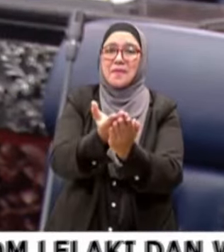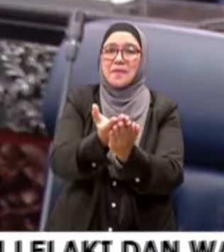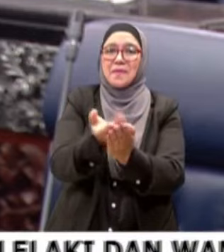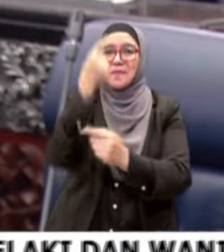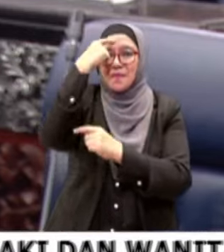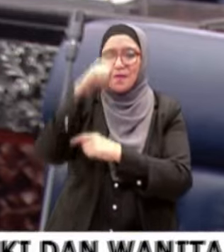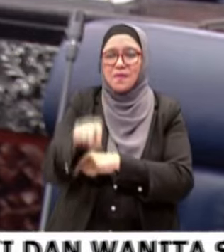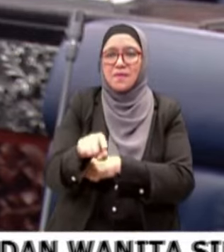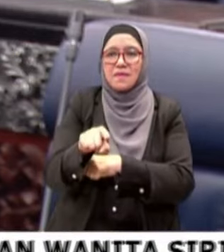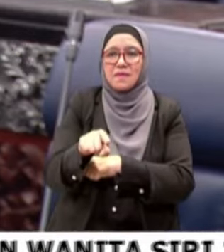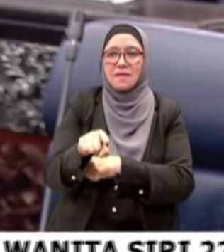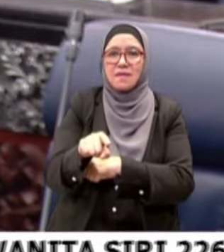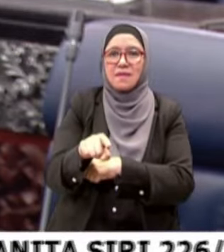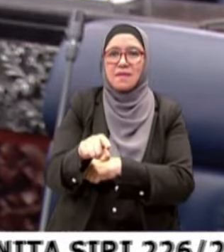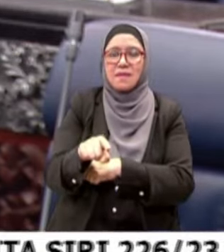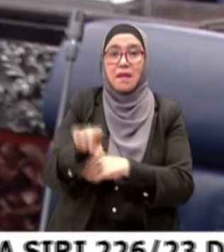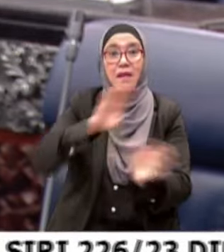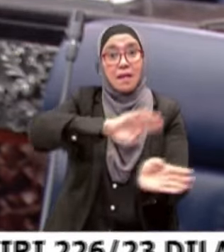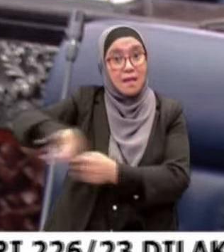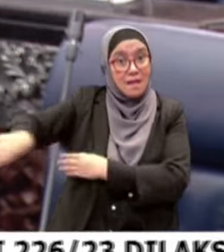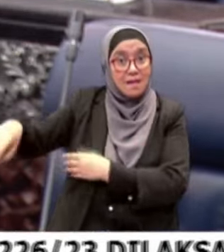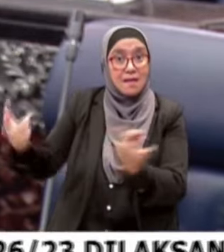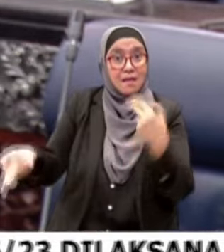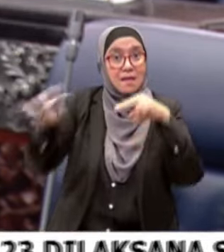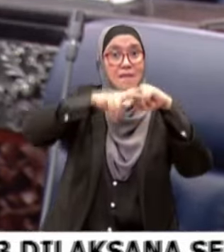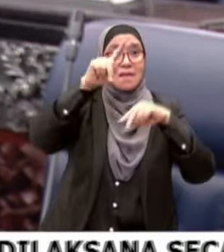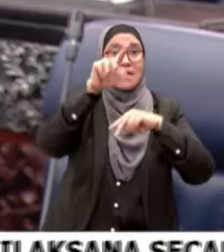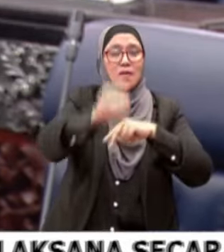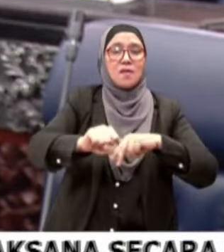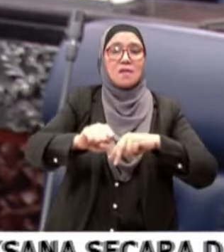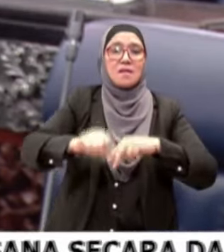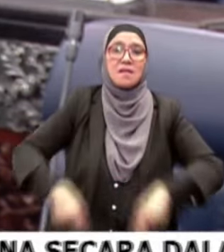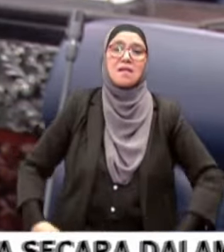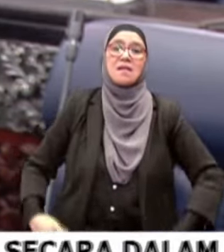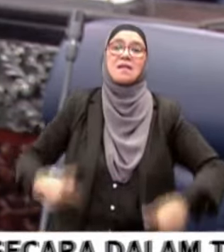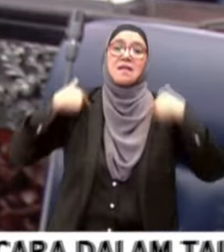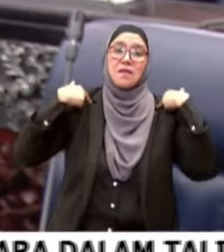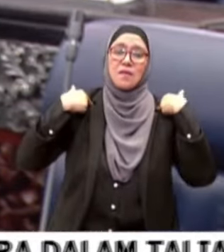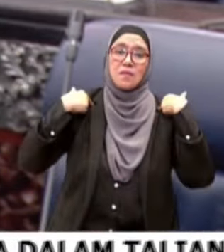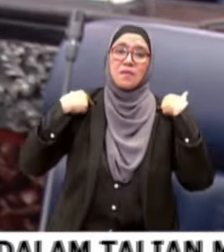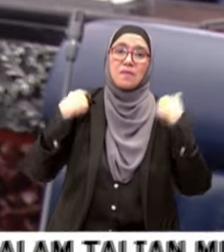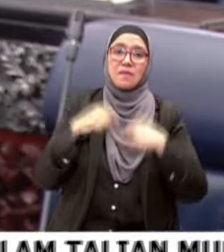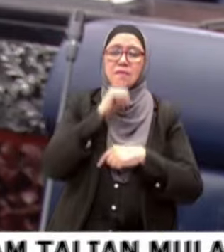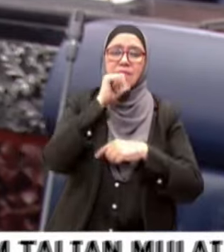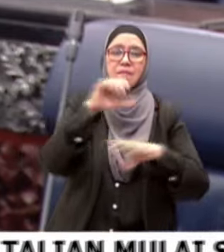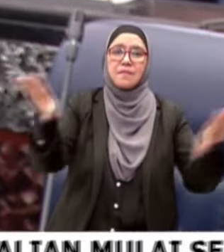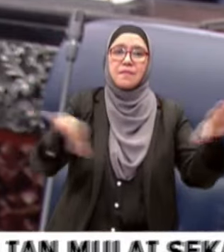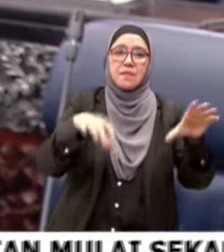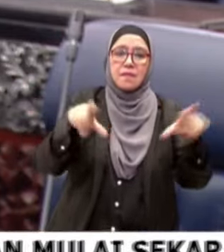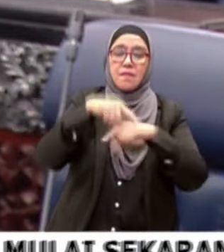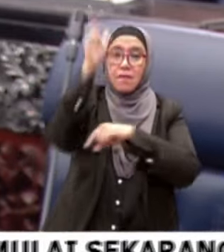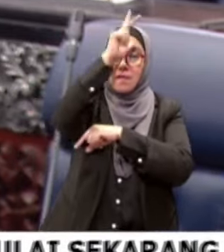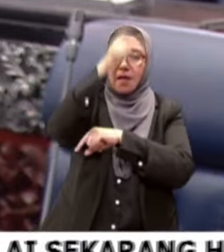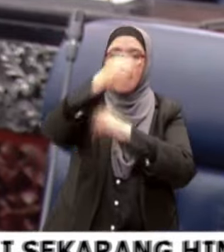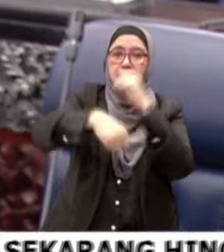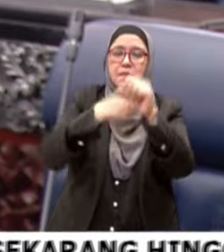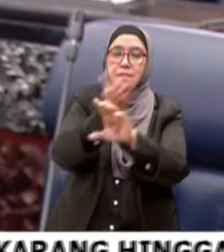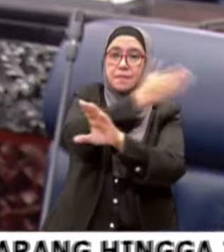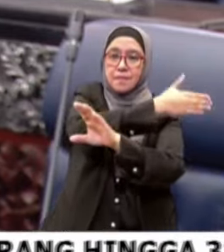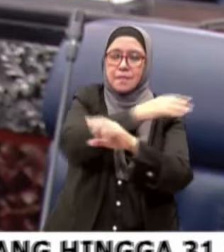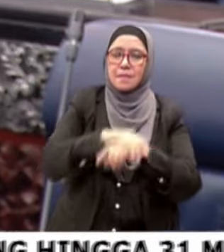menolak kenaikan kausari hidup yang tidak dilaksanakan oleh kerajaan lepas seperti kenaikan pembentukan